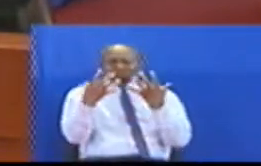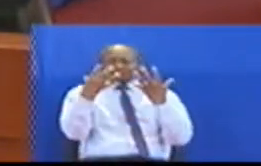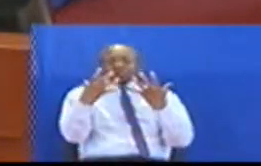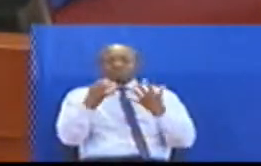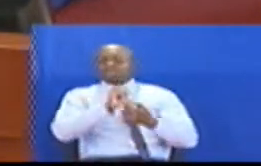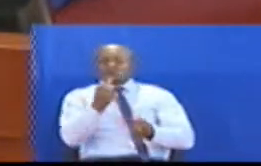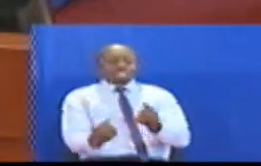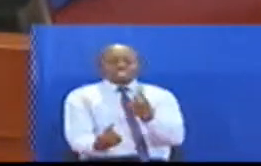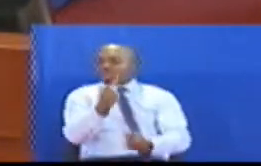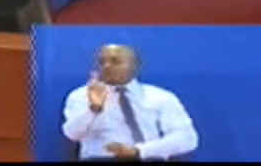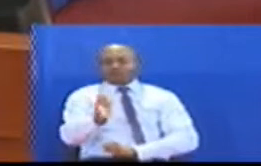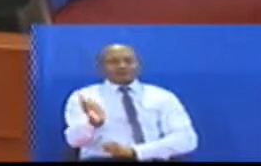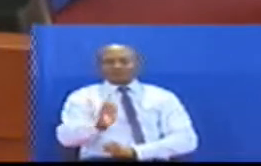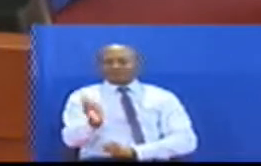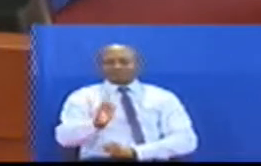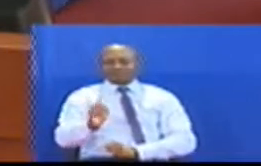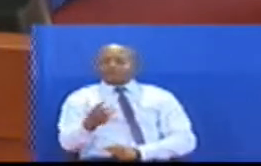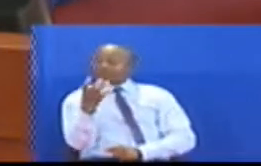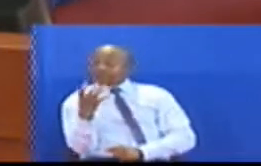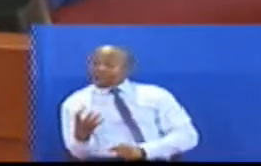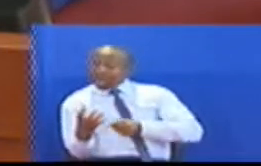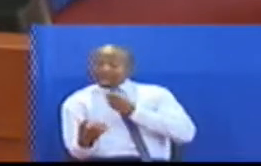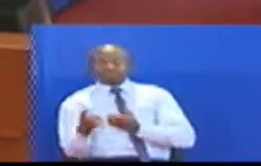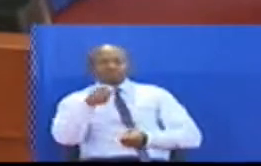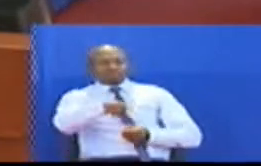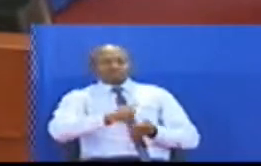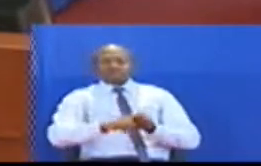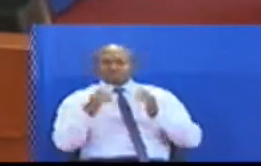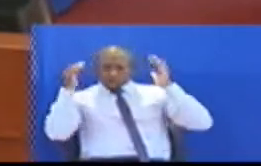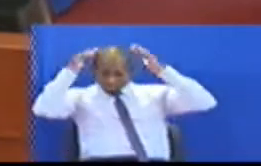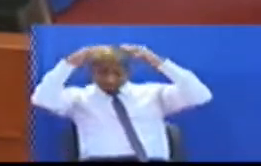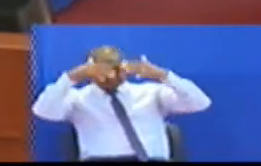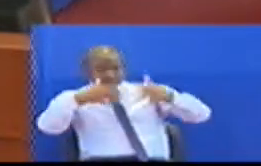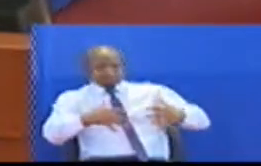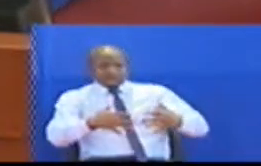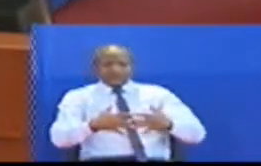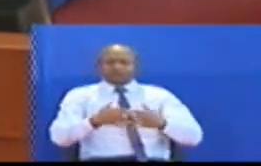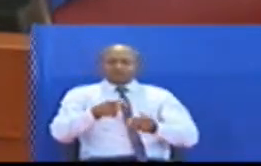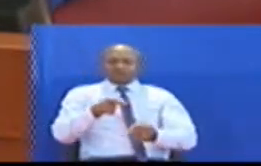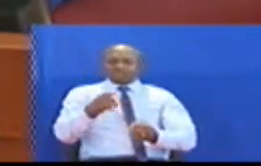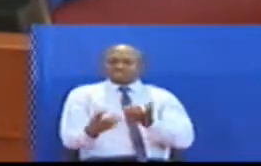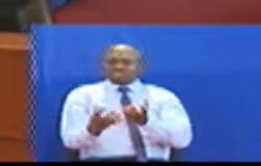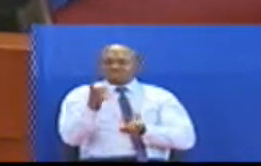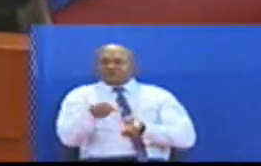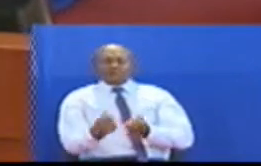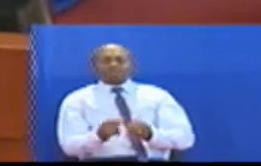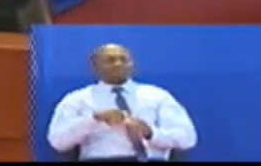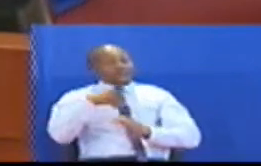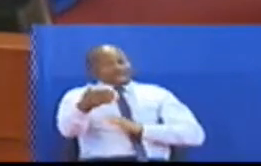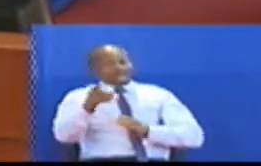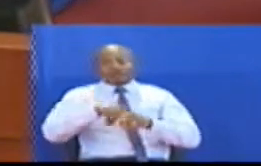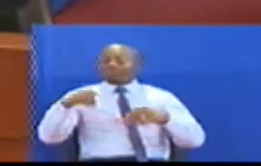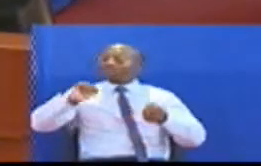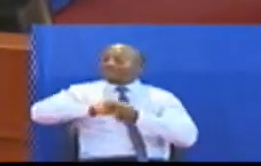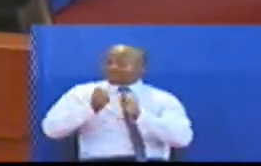jiko la mkaa. Usije ukajifunika ukaishia kwenye jiko la mkaa alafu ikawa ikawa